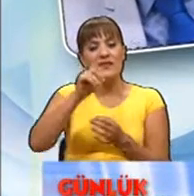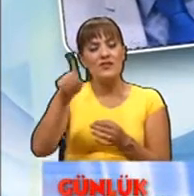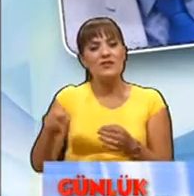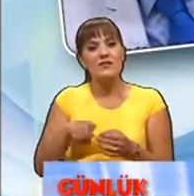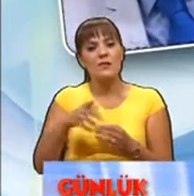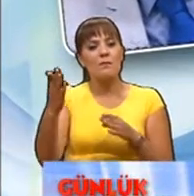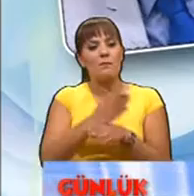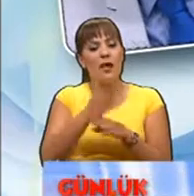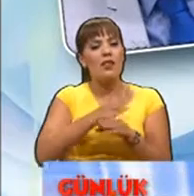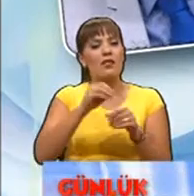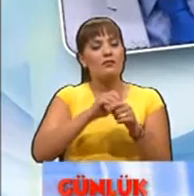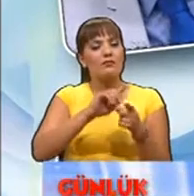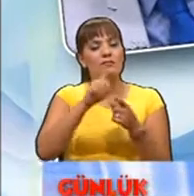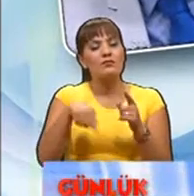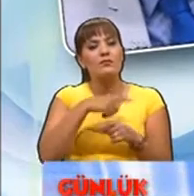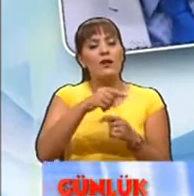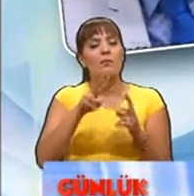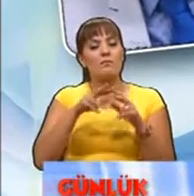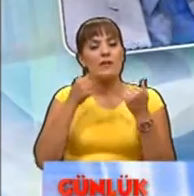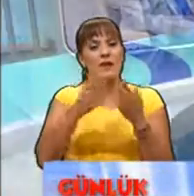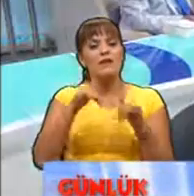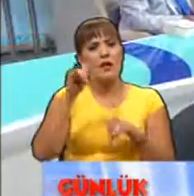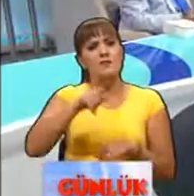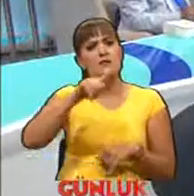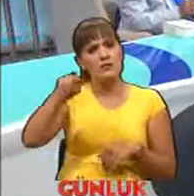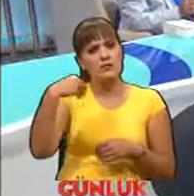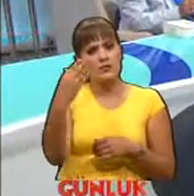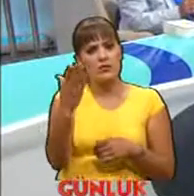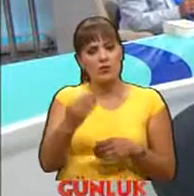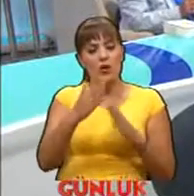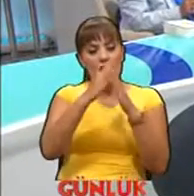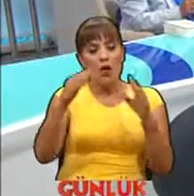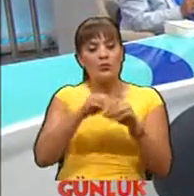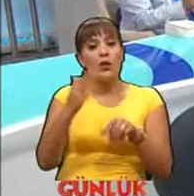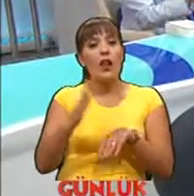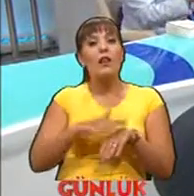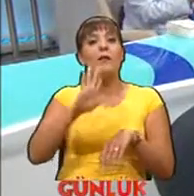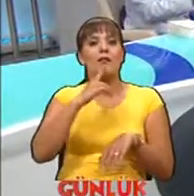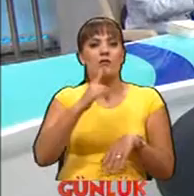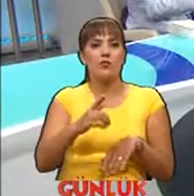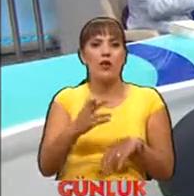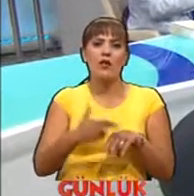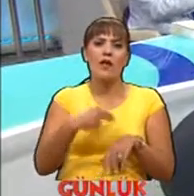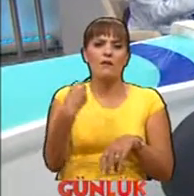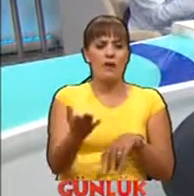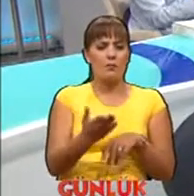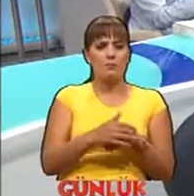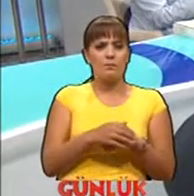varlıklardaki tereke mallarındaki miras hakkım sizin olsun, konutuma dokunmayın diyor. Örnek verelim.